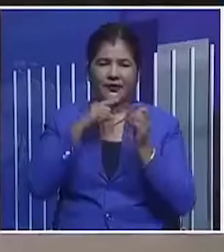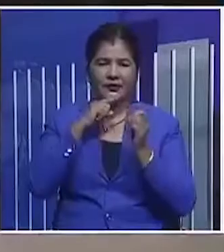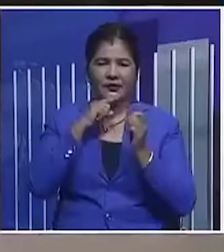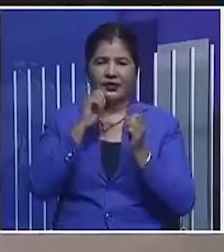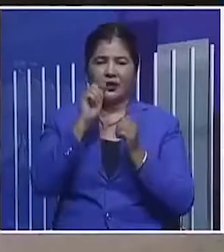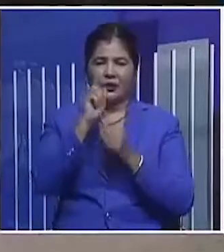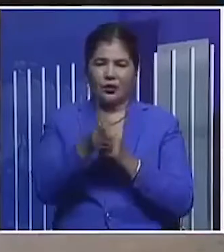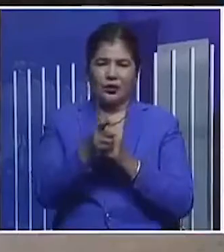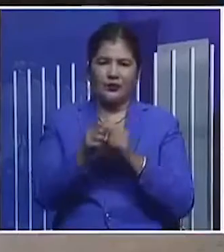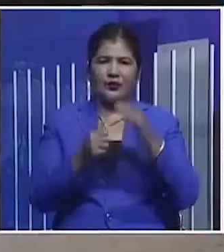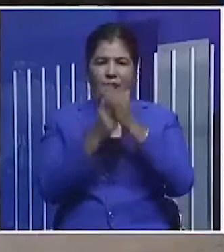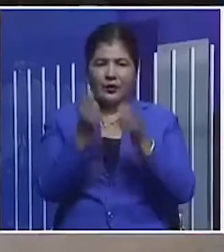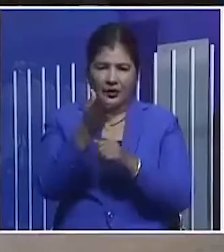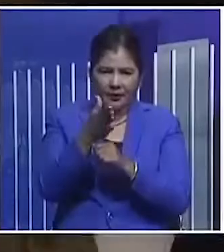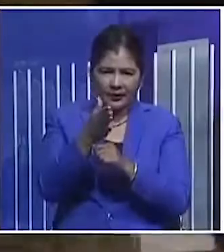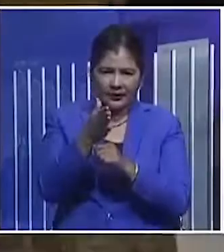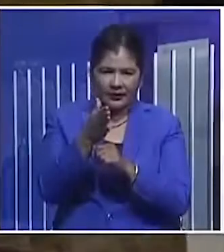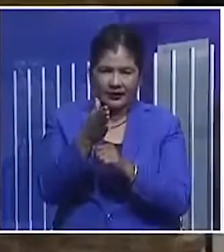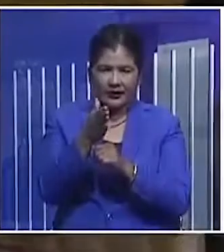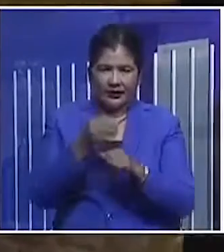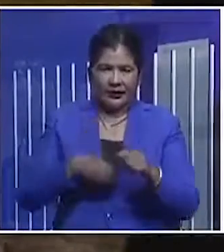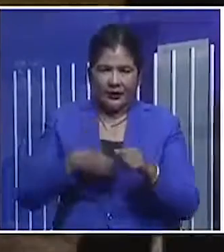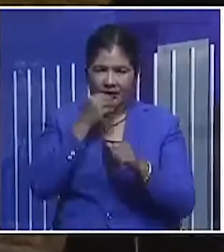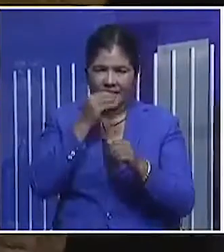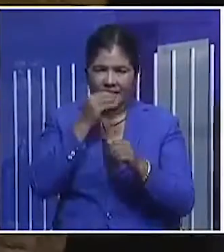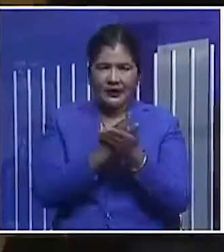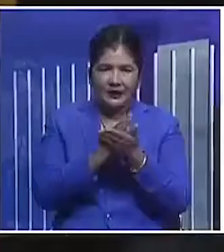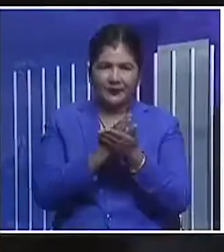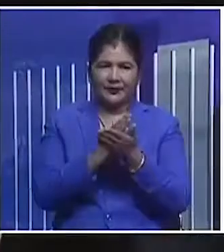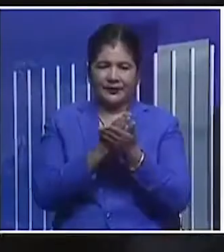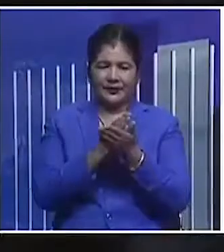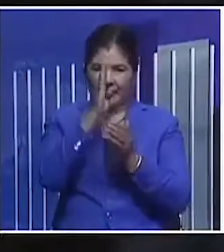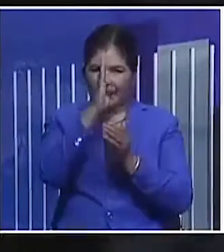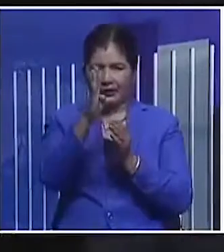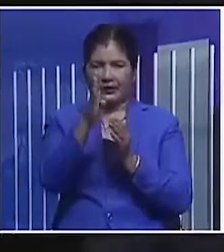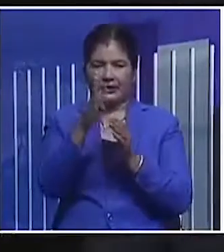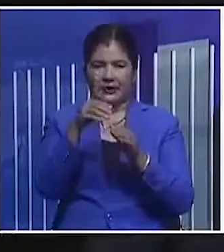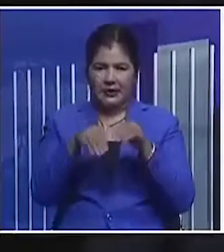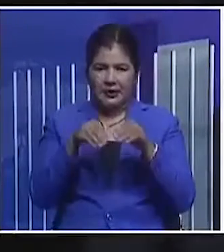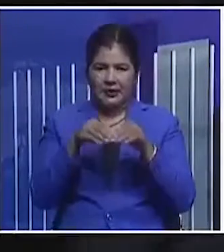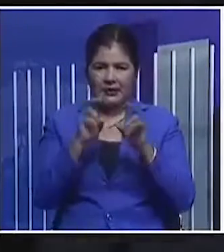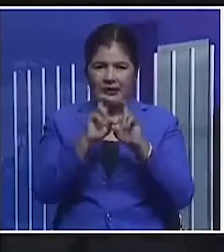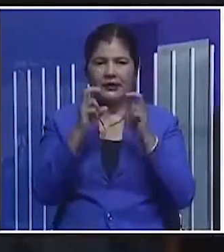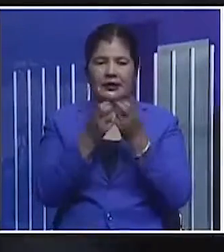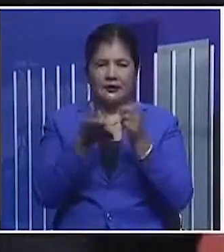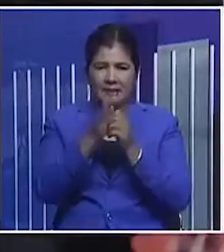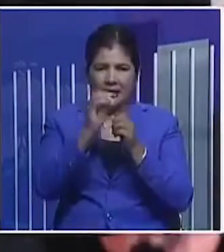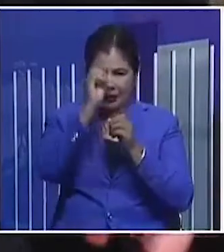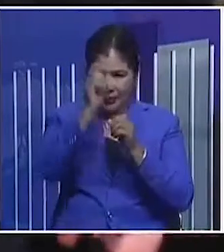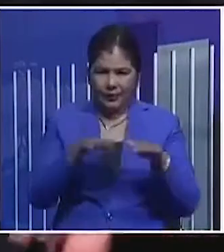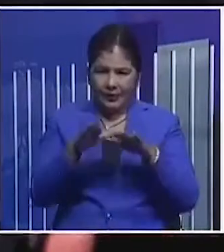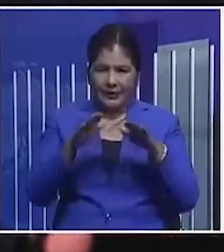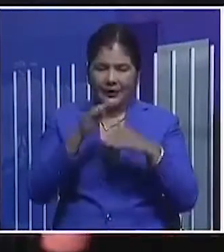हो। मुख्यमन्त्री रोजगार कार्यक्रम छ जना रिक्त रहेका प्रत्यक्ष निर्वाचित सांसदको क्षेत्रमा जाने पूर्वाधार विकास